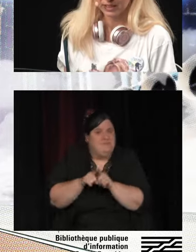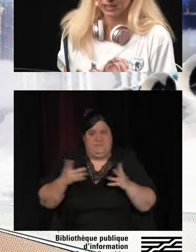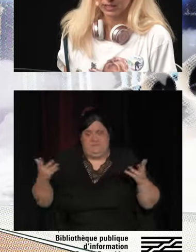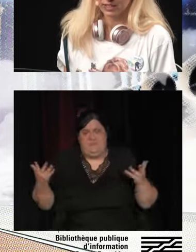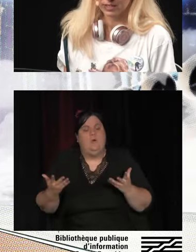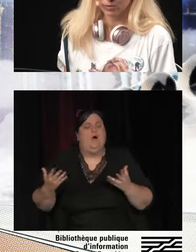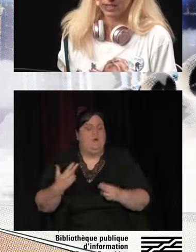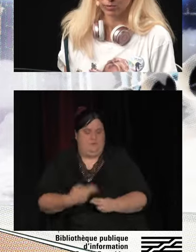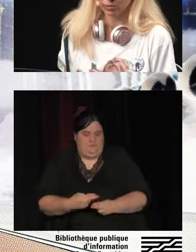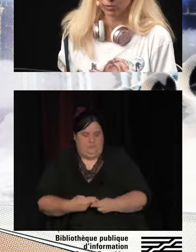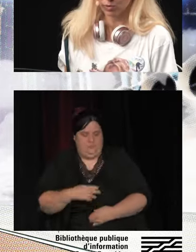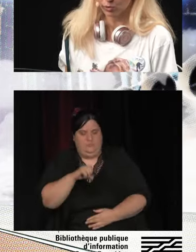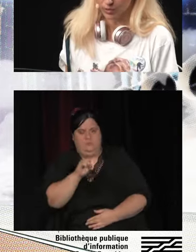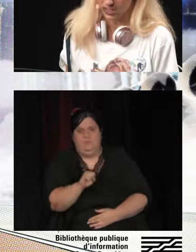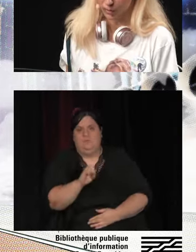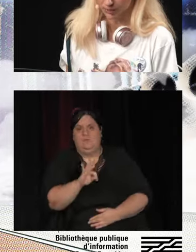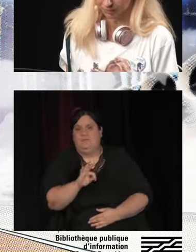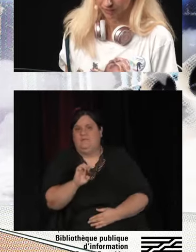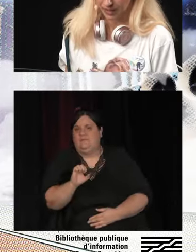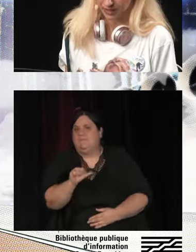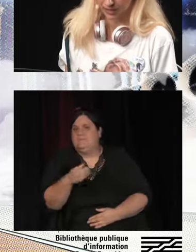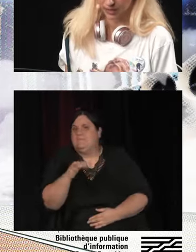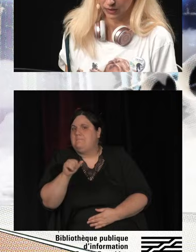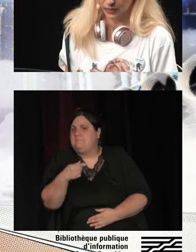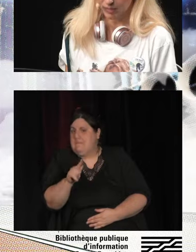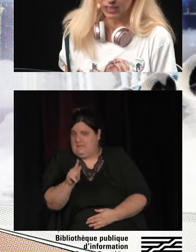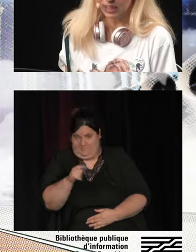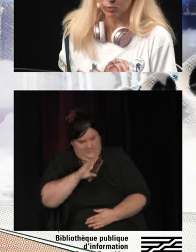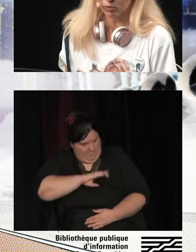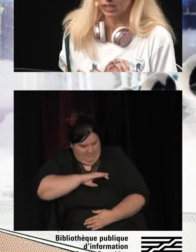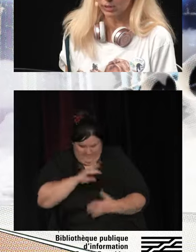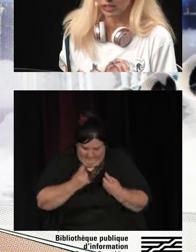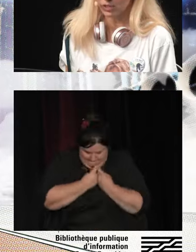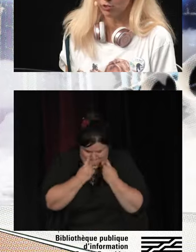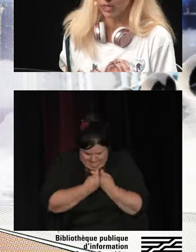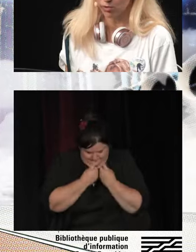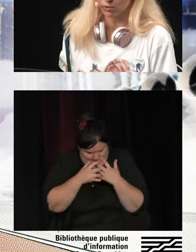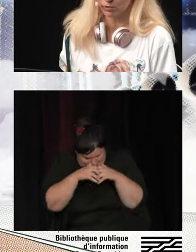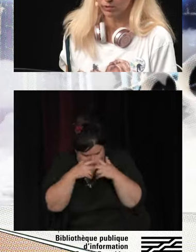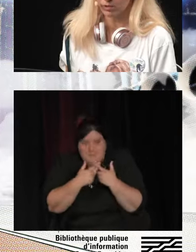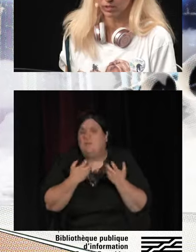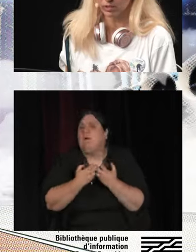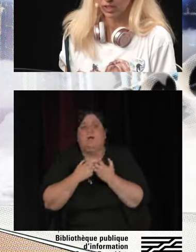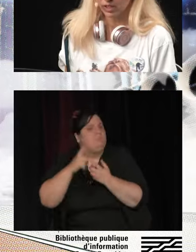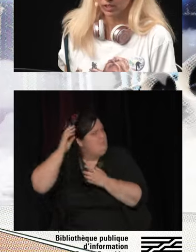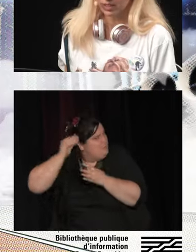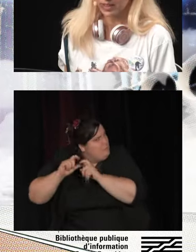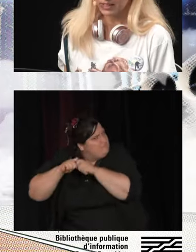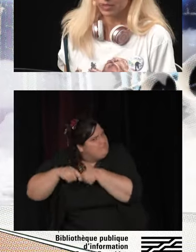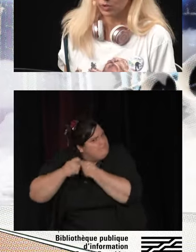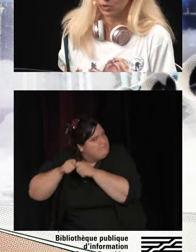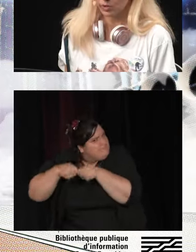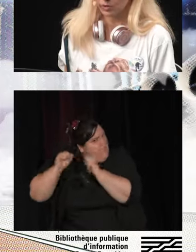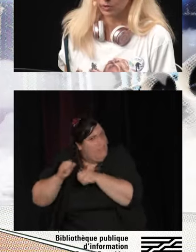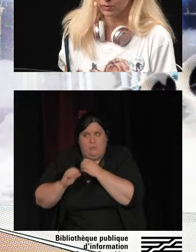steaming. C'est une façon donc de s'auto-stimuler. Et ça peut être n'importe quoi. Il y en a qui jouent avec leurs cheveux, il y